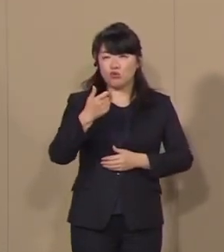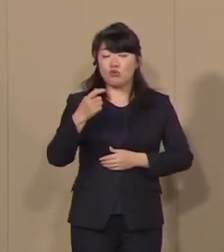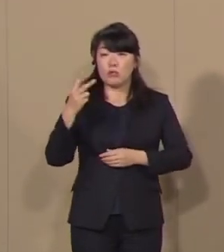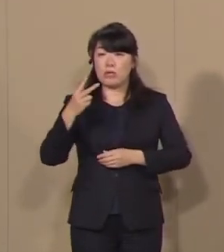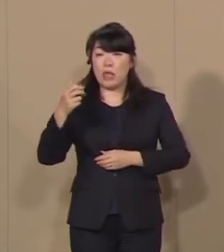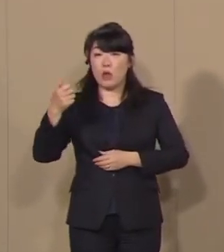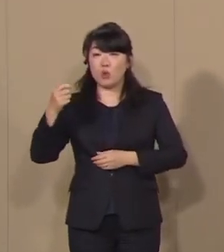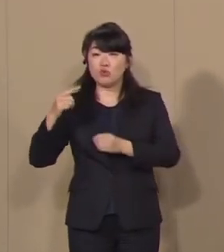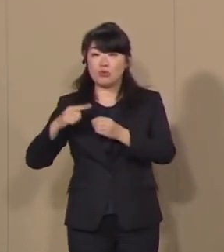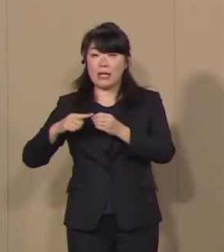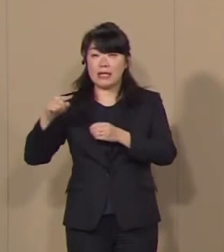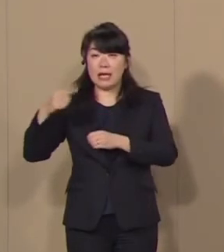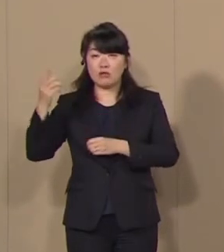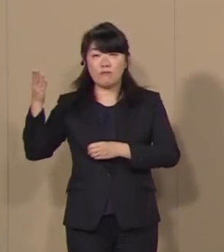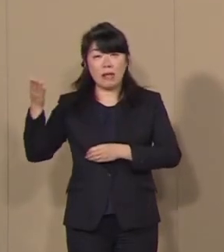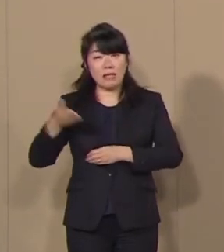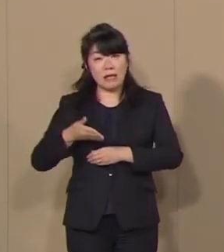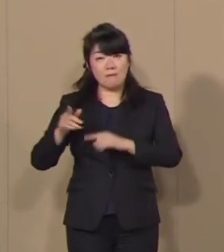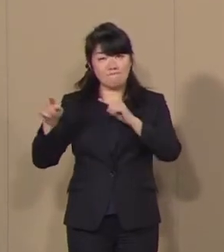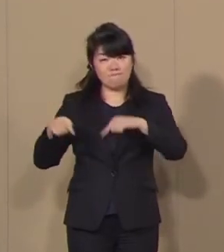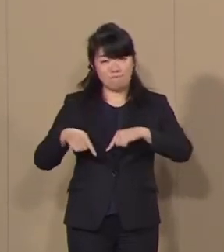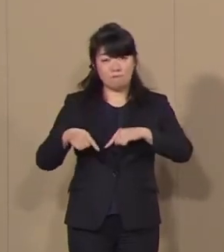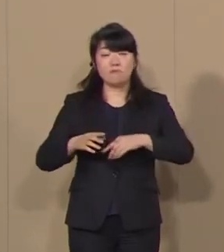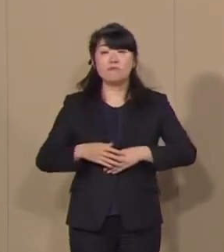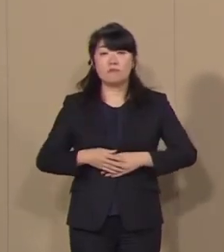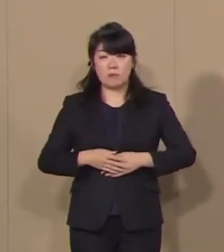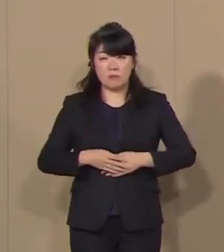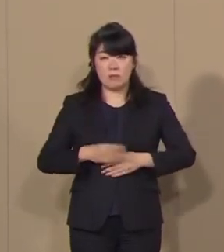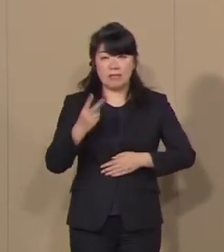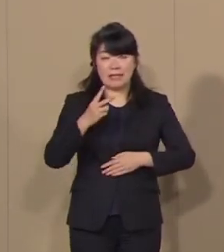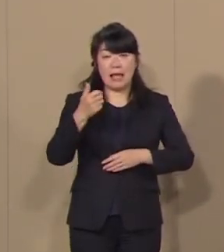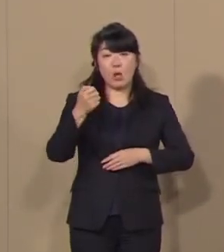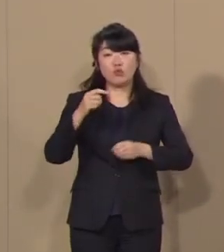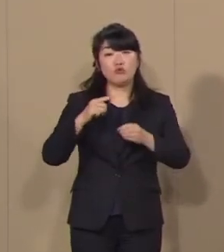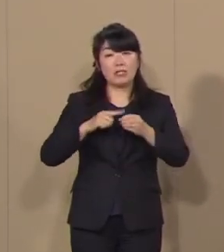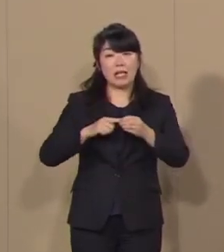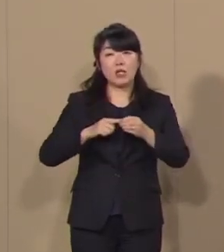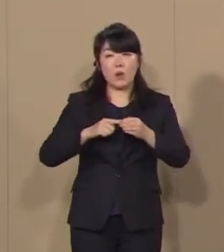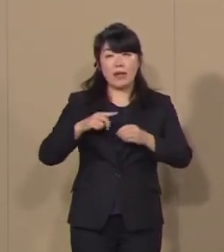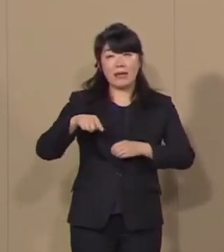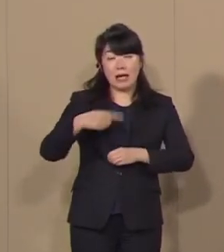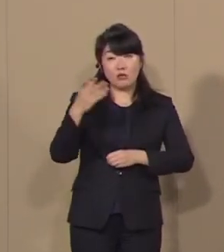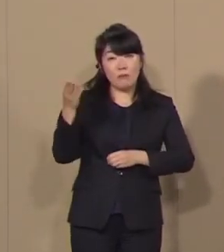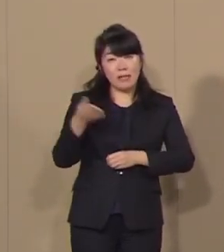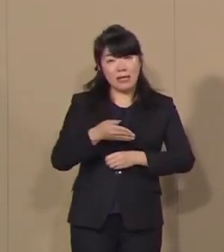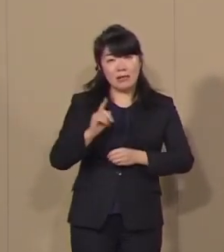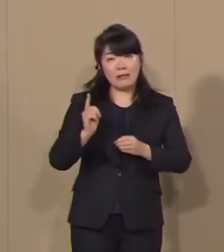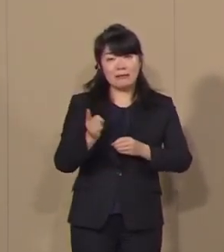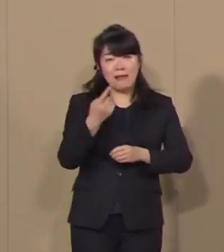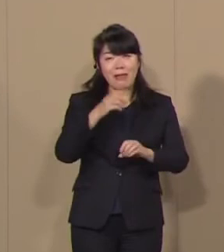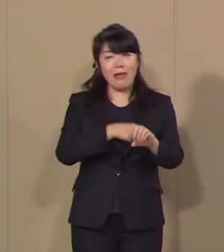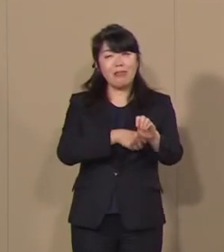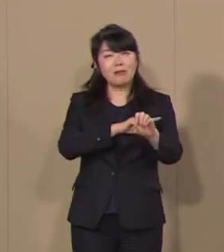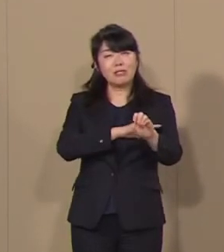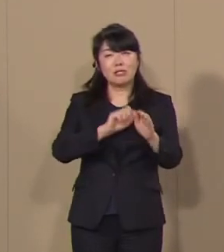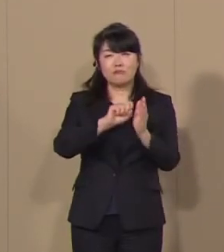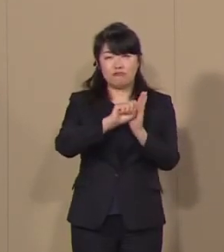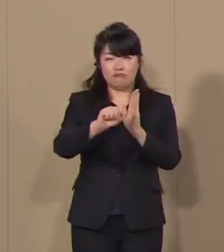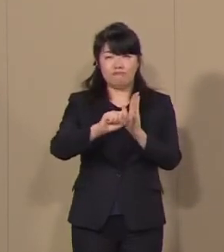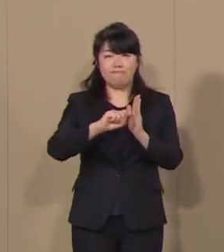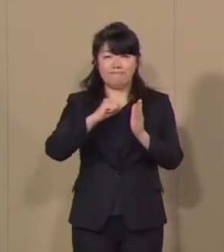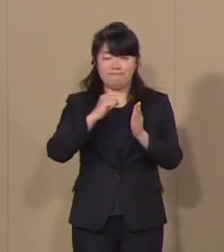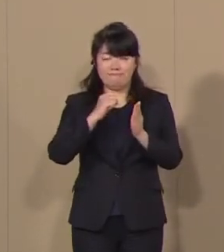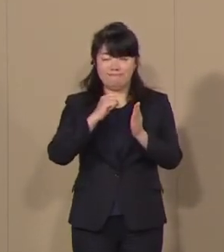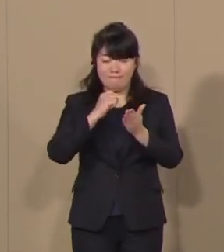すすめ2050年には自然エネルギー100%も実現します子どもたちに豊かな自然環境と